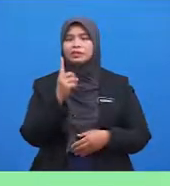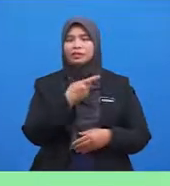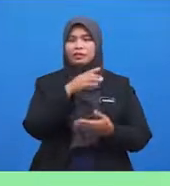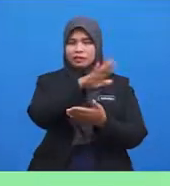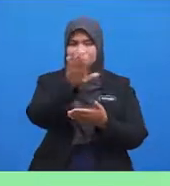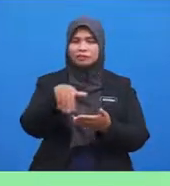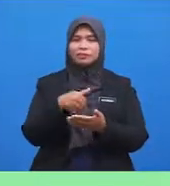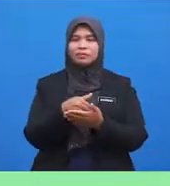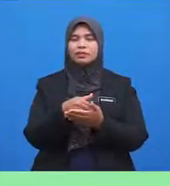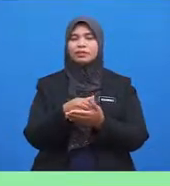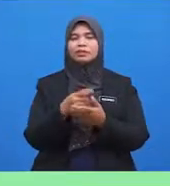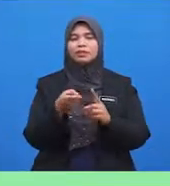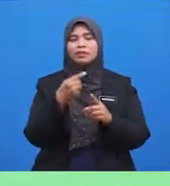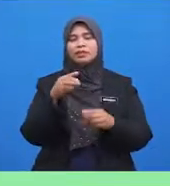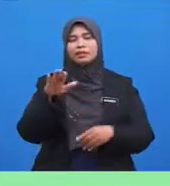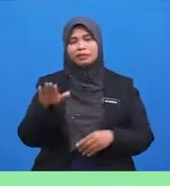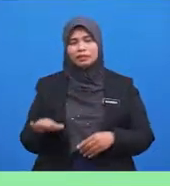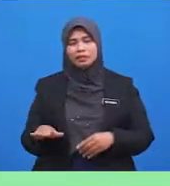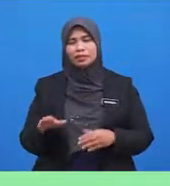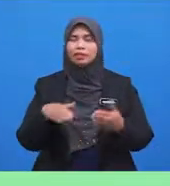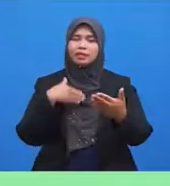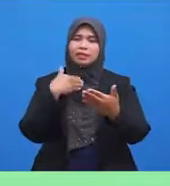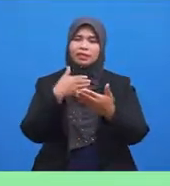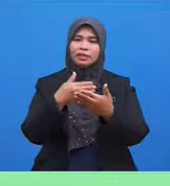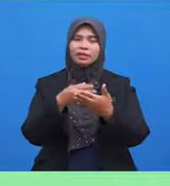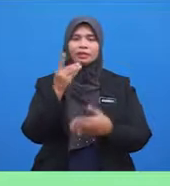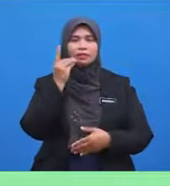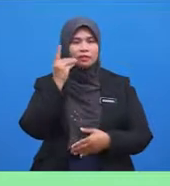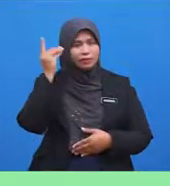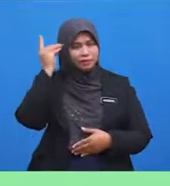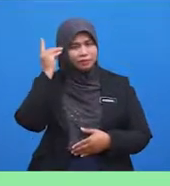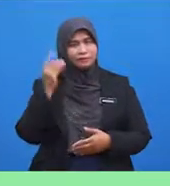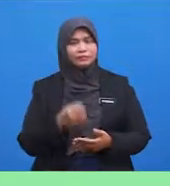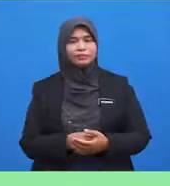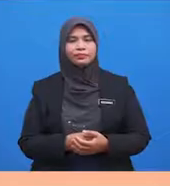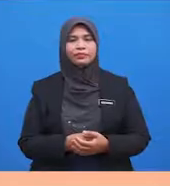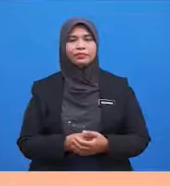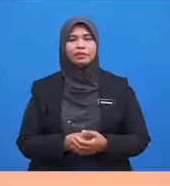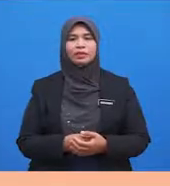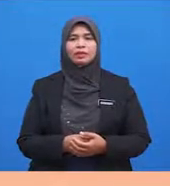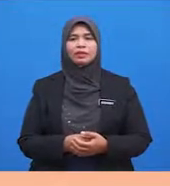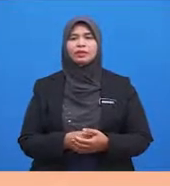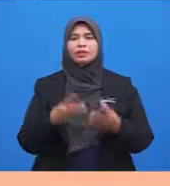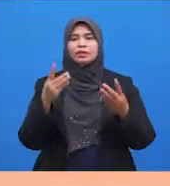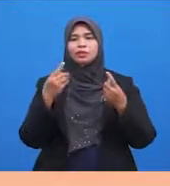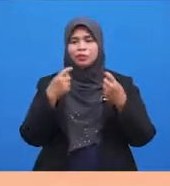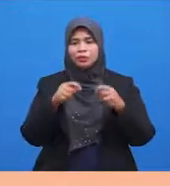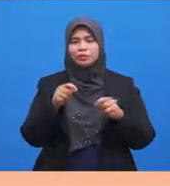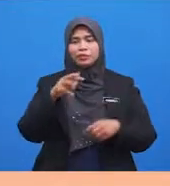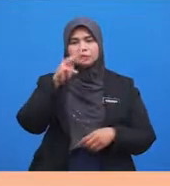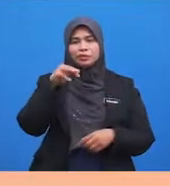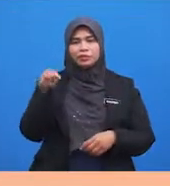kita dari kecil hingga dewasa? Cuba